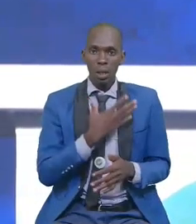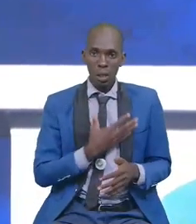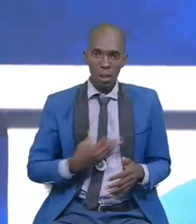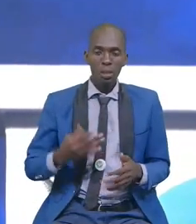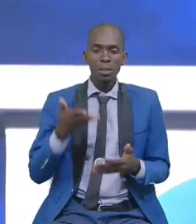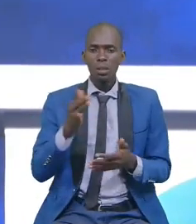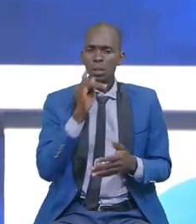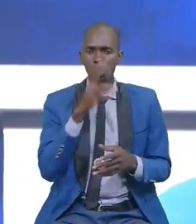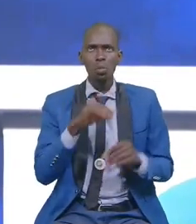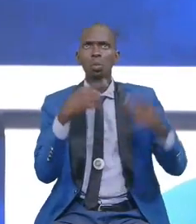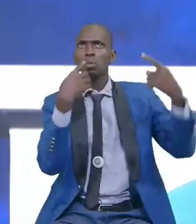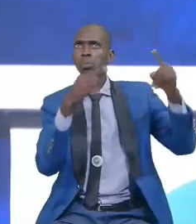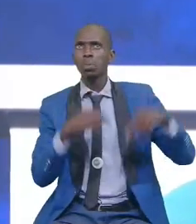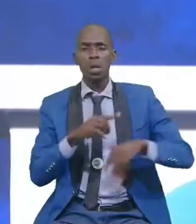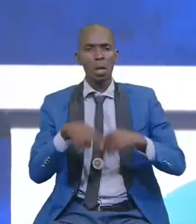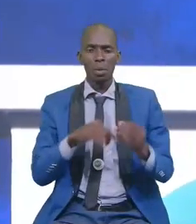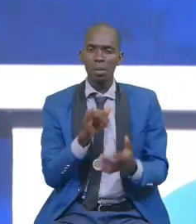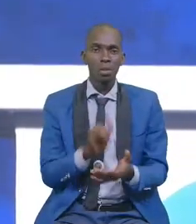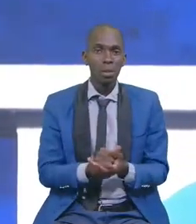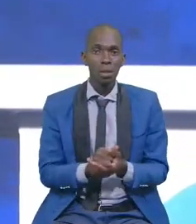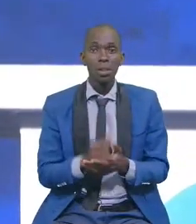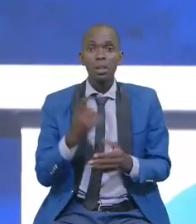Et il n'y a pas d'argument à ce sujet.